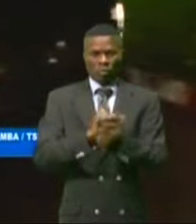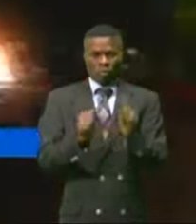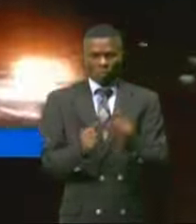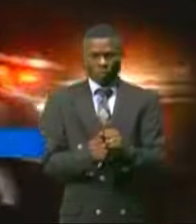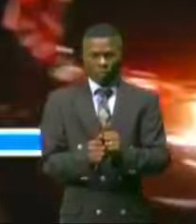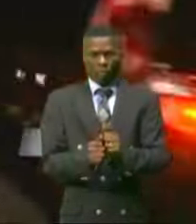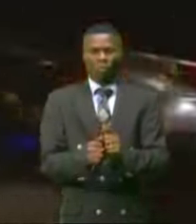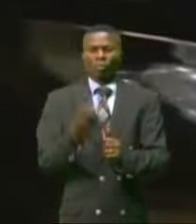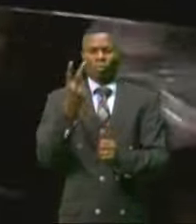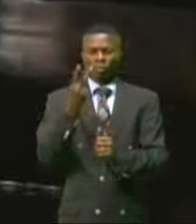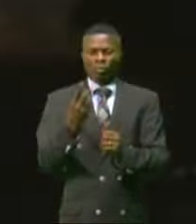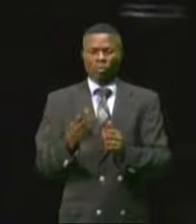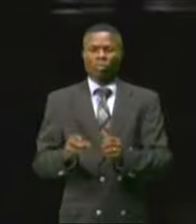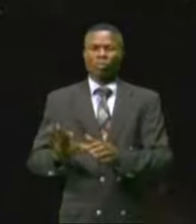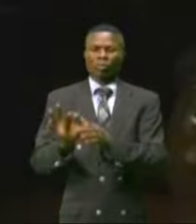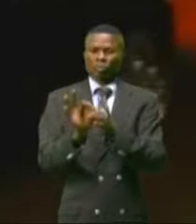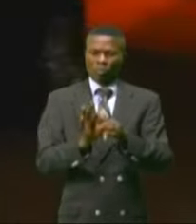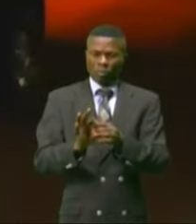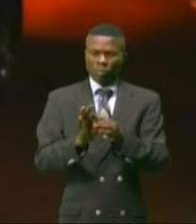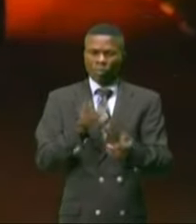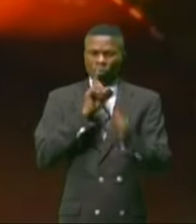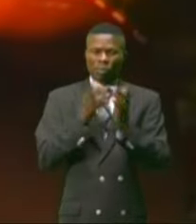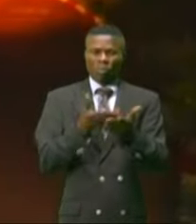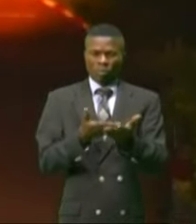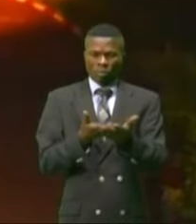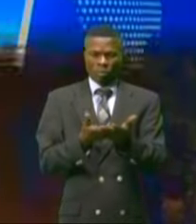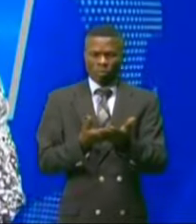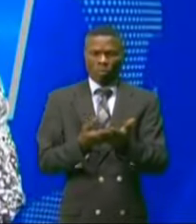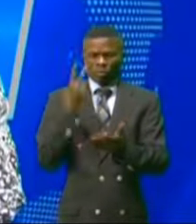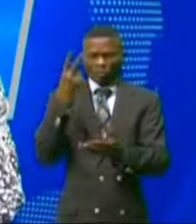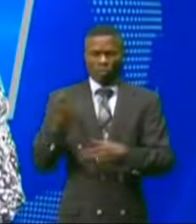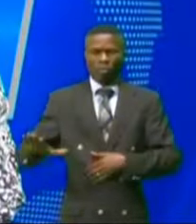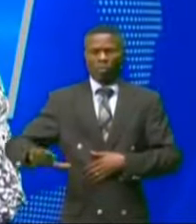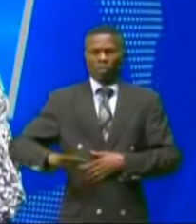mutuel ont été aussi abordés.